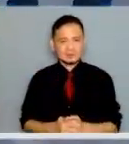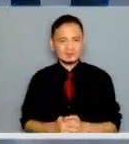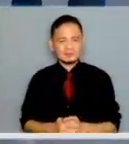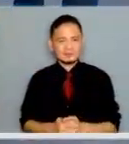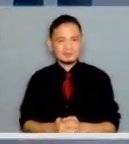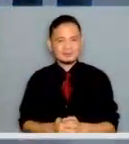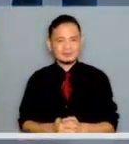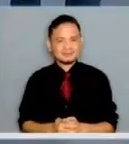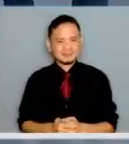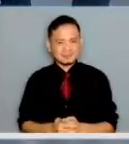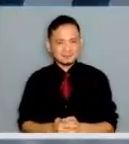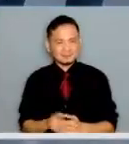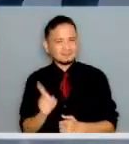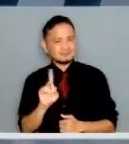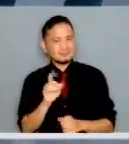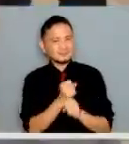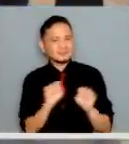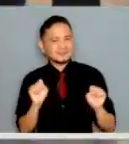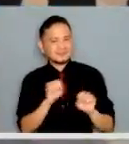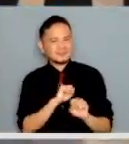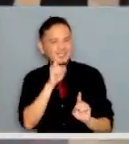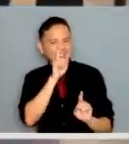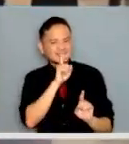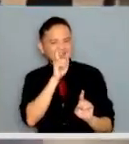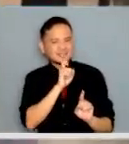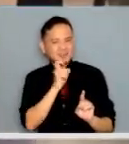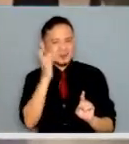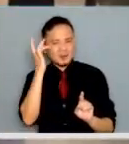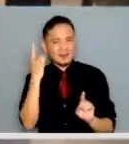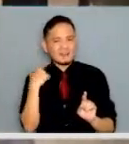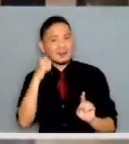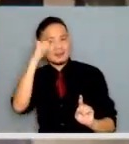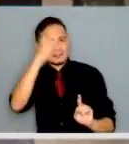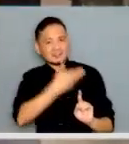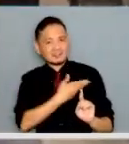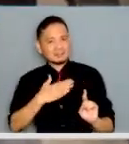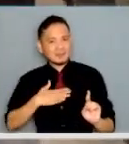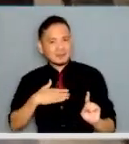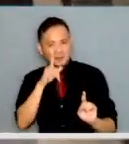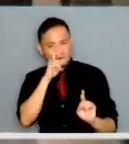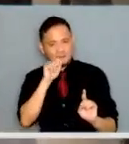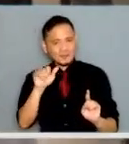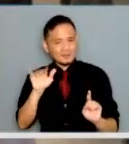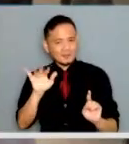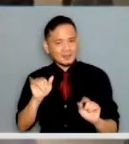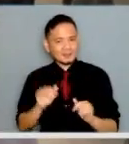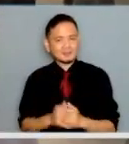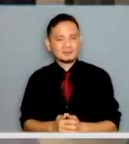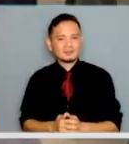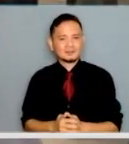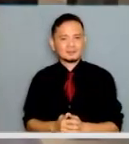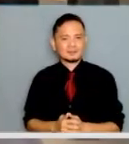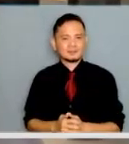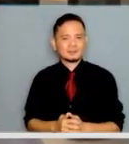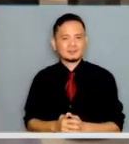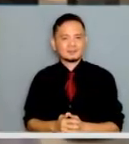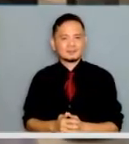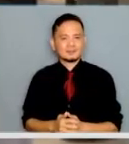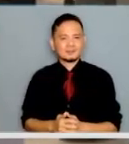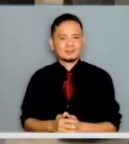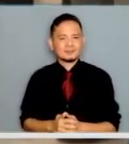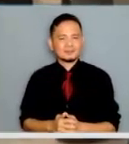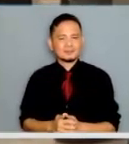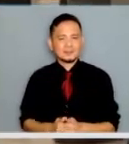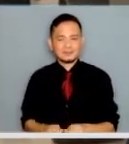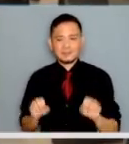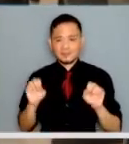Ano ba yung safe? Medyo touchy kasi. Kasi syempre, may mga anak ako eh. 15. 15 and up. Okay. Kasi